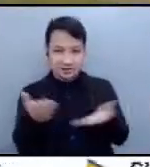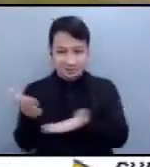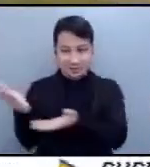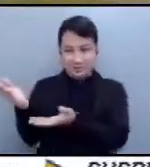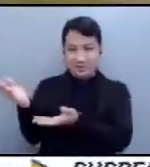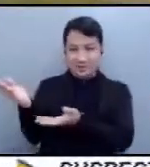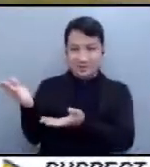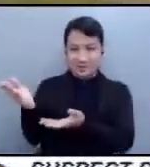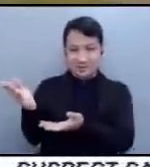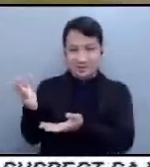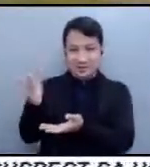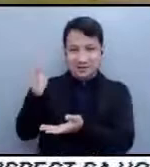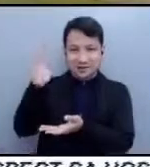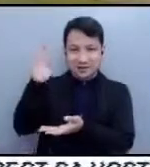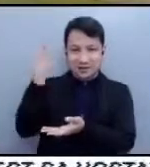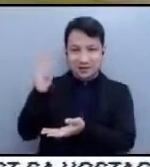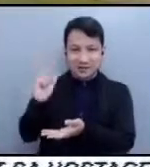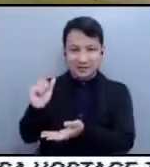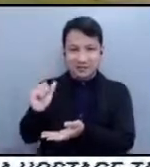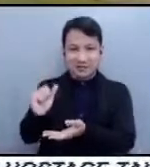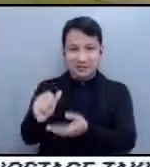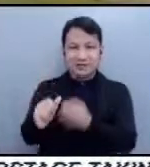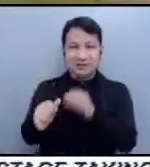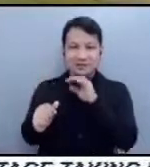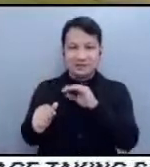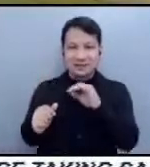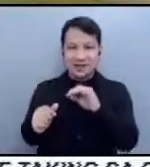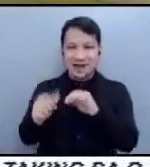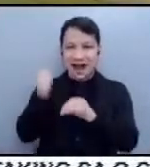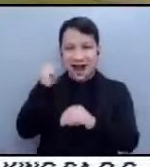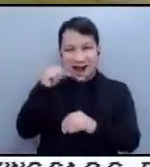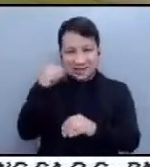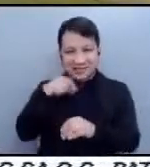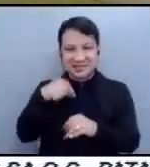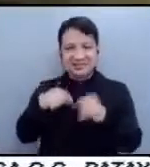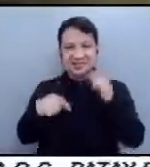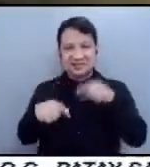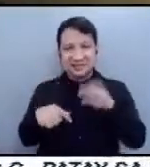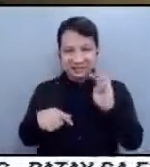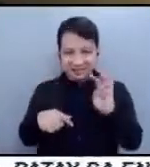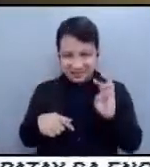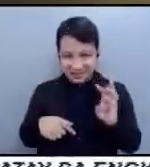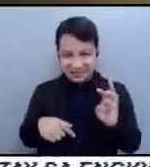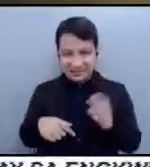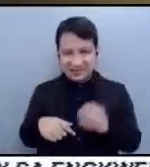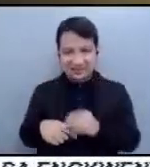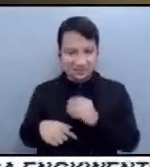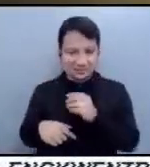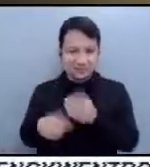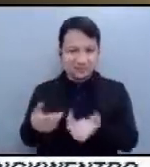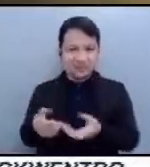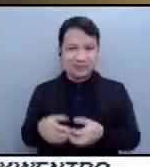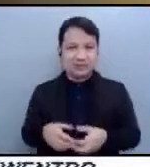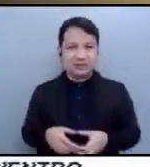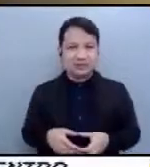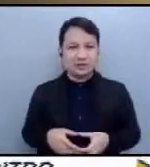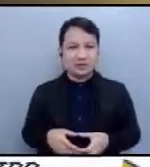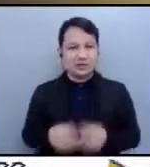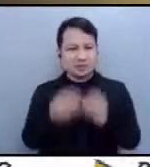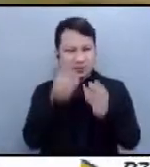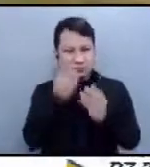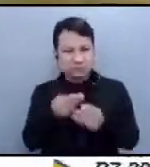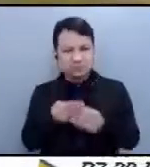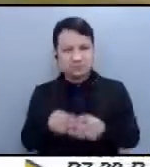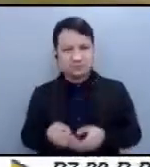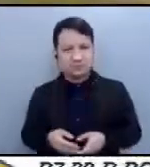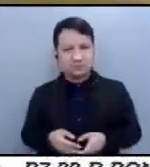titos, titas, ates, kuyas. Kahit mga 16 counts lang ah. Konti nga ano lang. Mamaya makikisaya